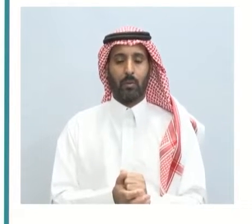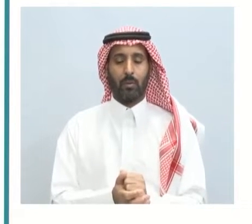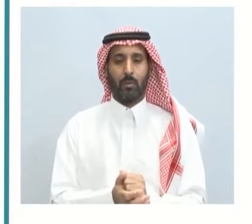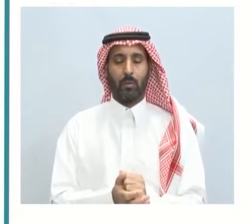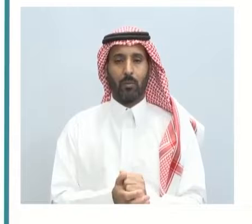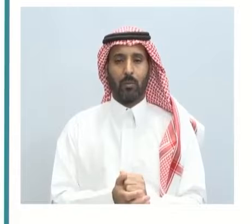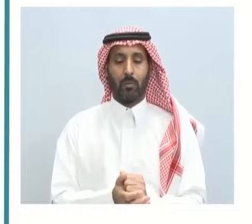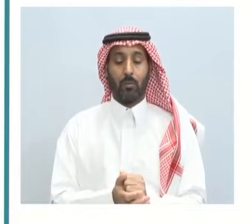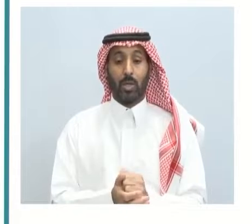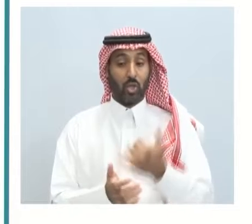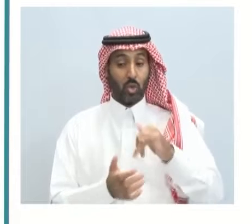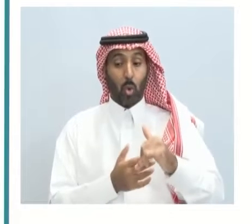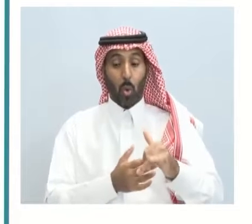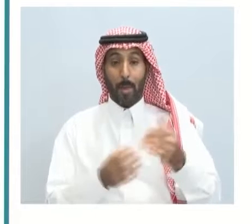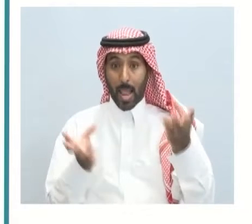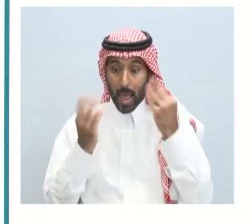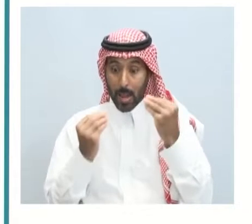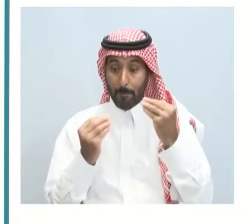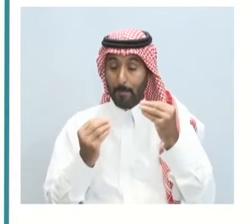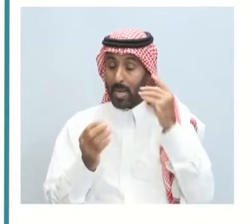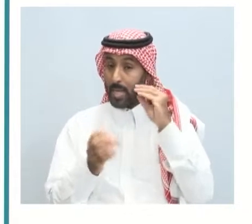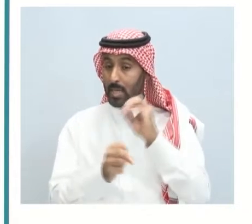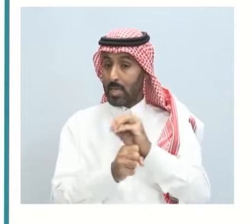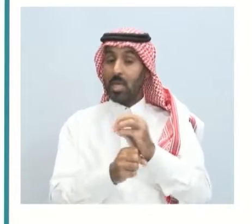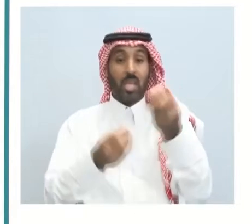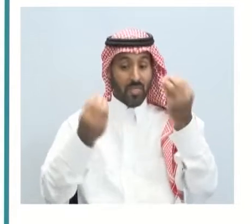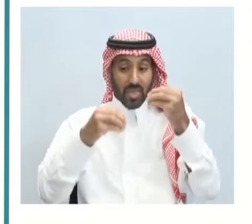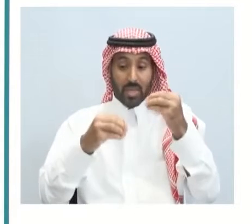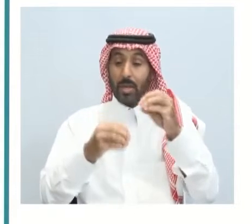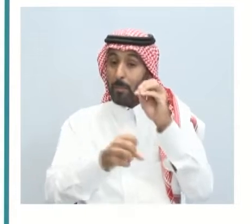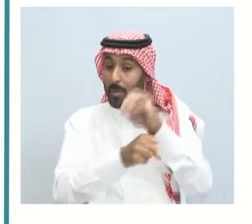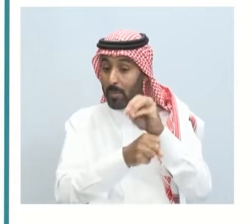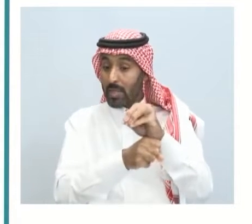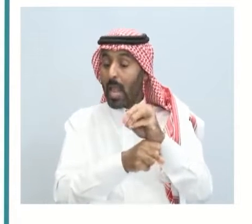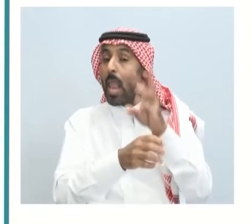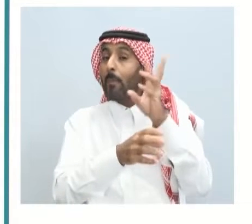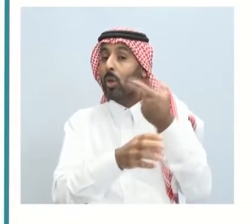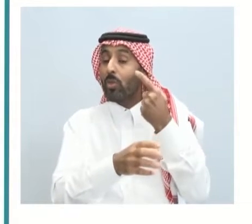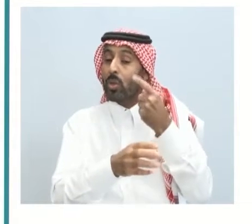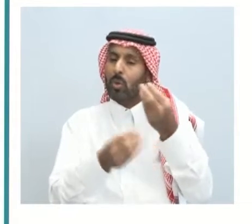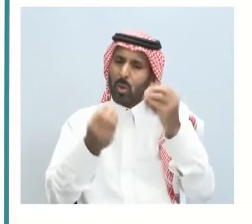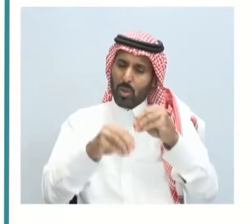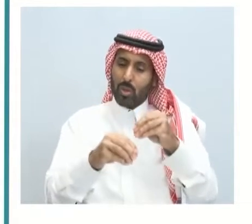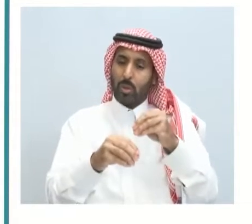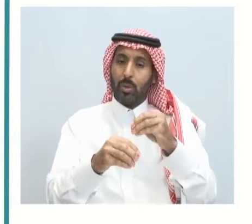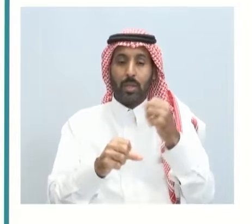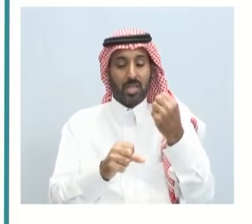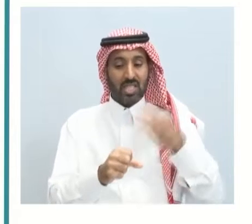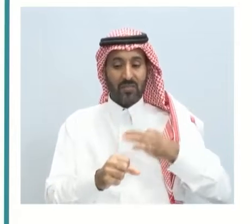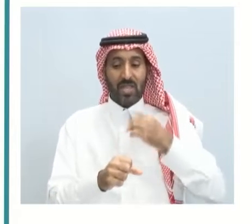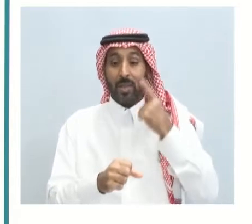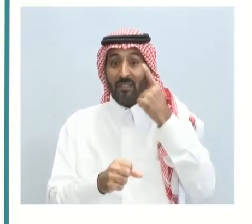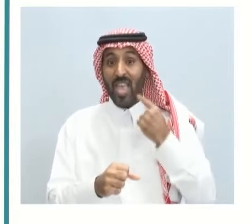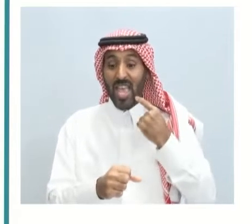الطبيعي اسلوب العلم اذا كثير مما نتعلمه في حصص العلوم قابل للتطبيق في حياتنا